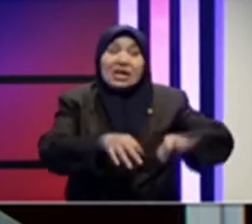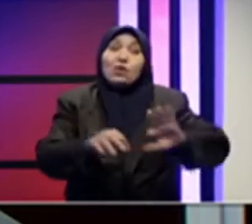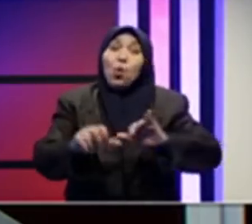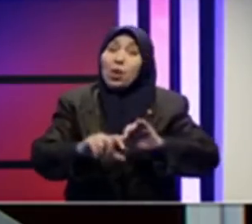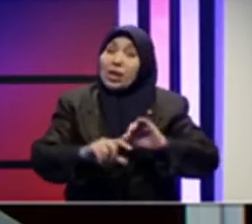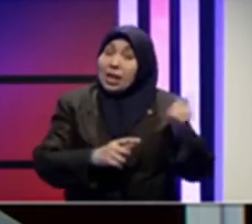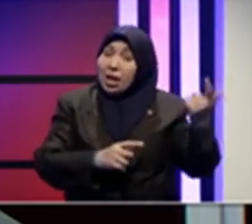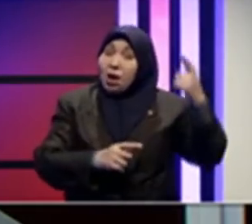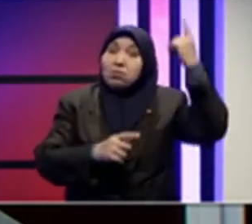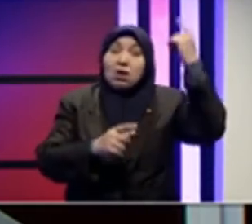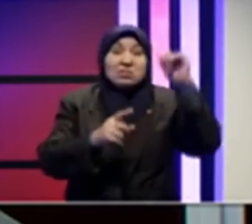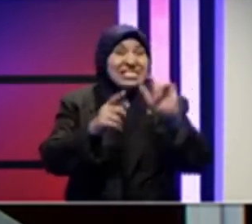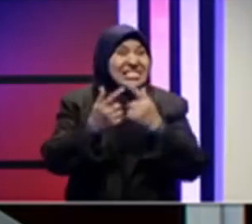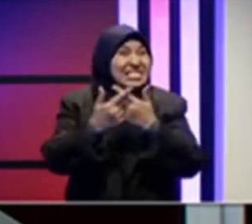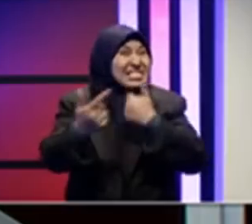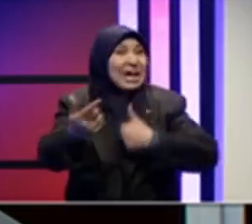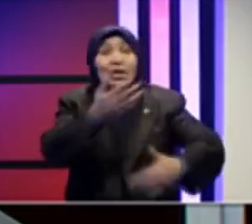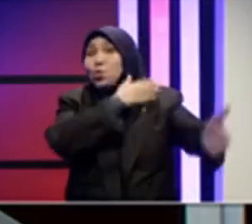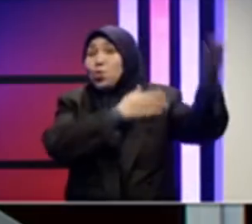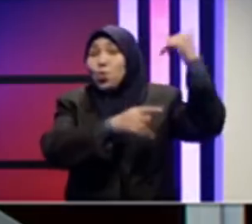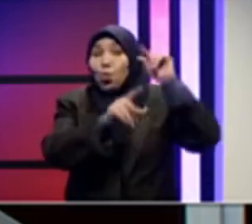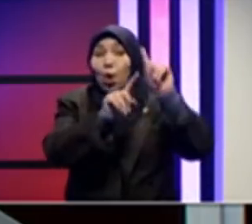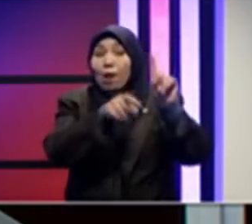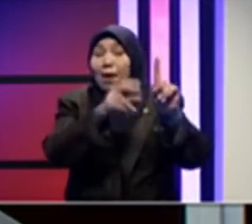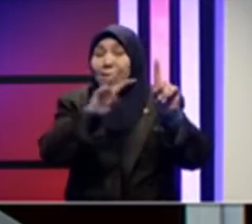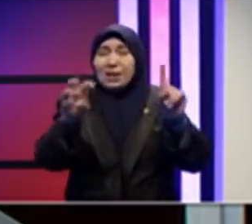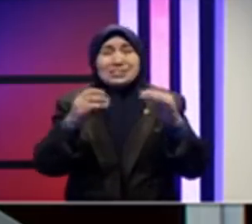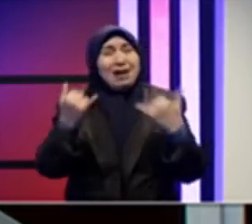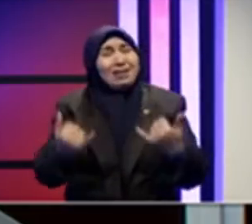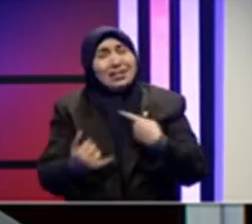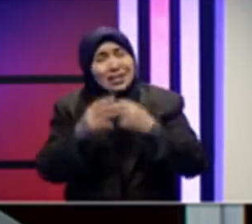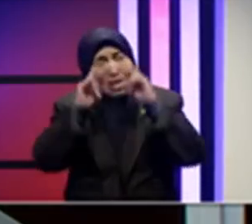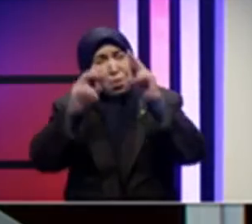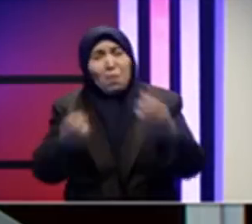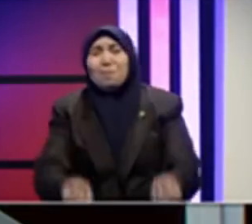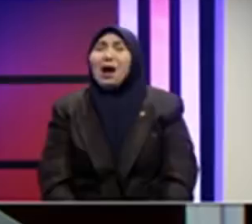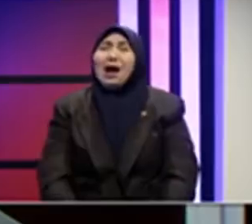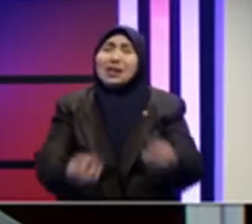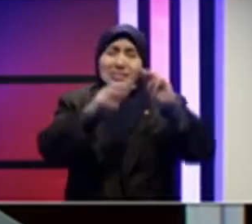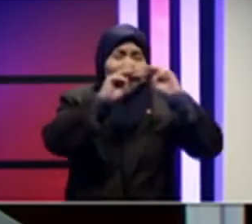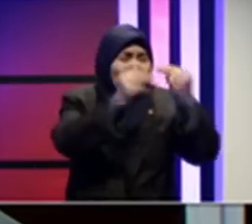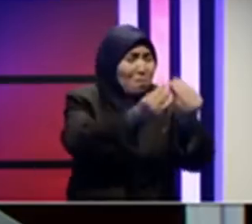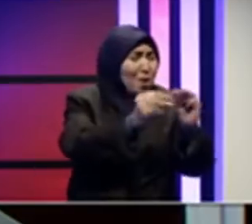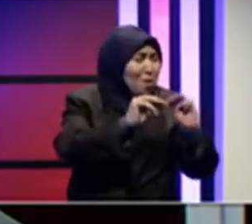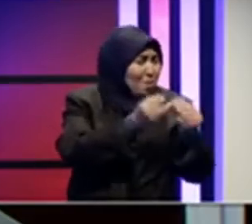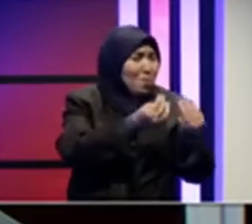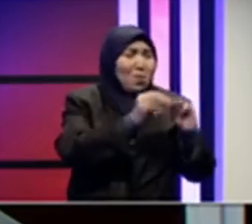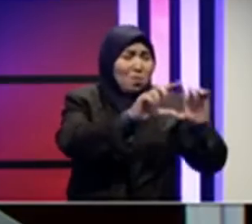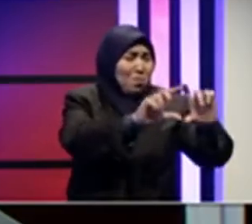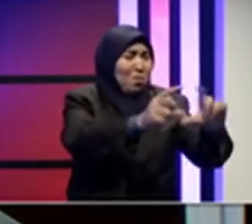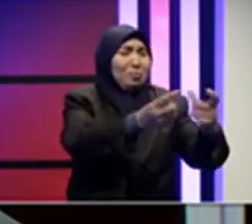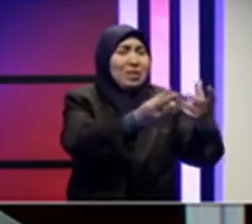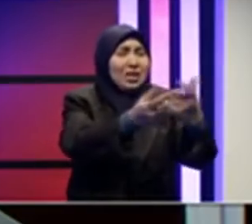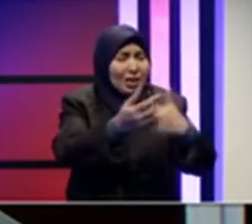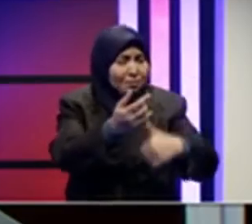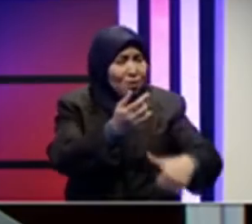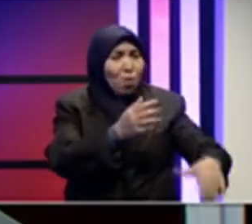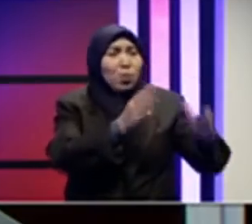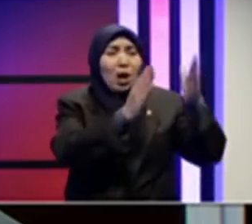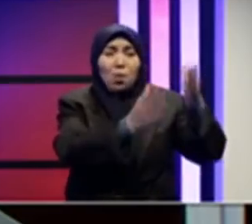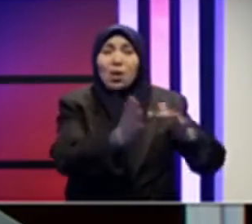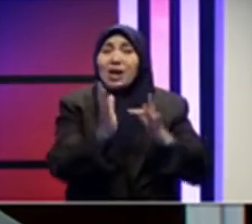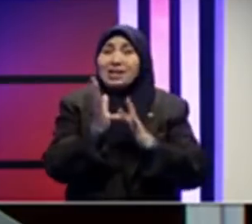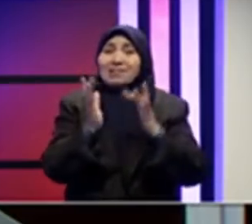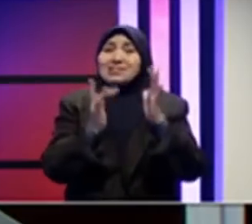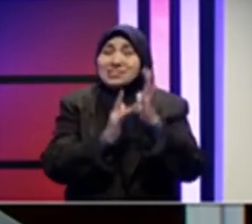sejak 1400 tahun yang lepas, dan sekarang ini kita tengok banyak, ya, ahzab, kelompok-kelompok daripada kalangan, di kalangan orang-orang